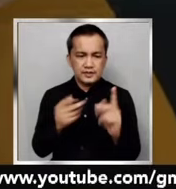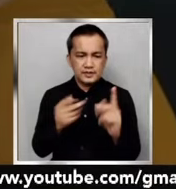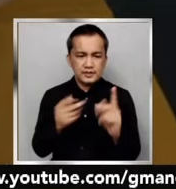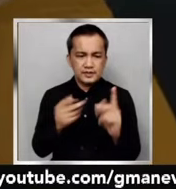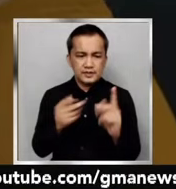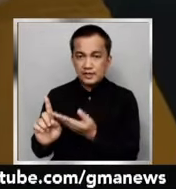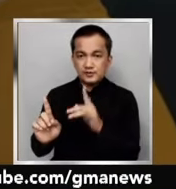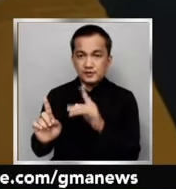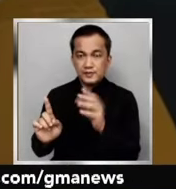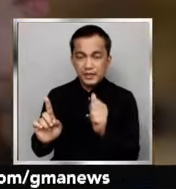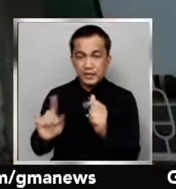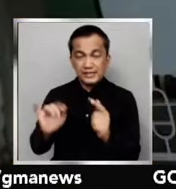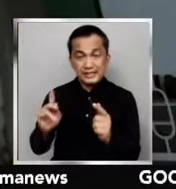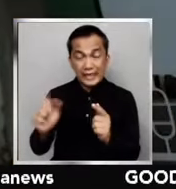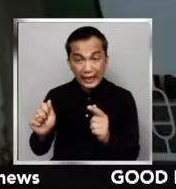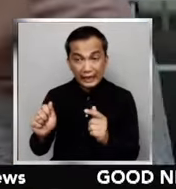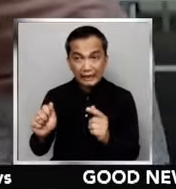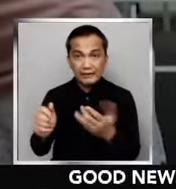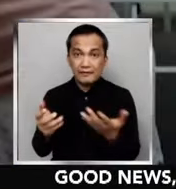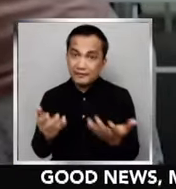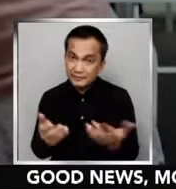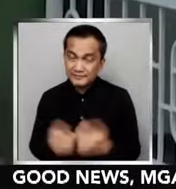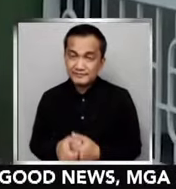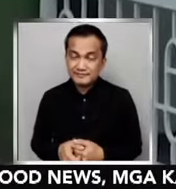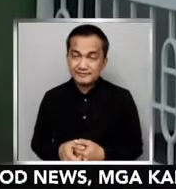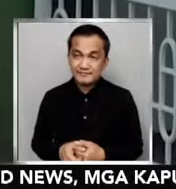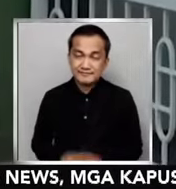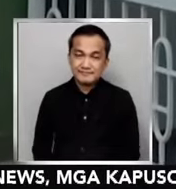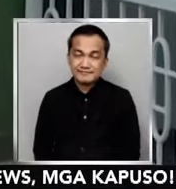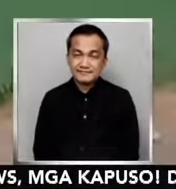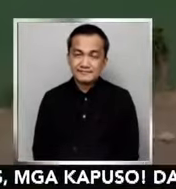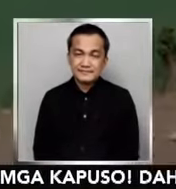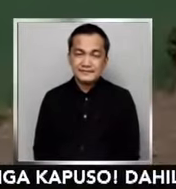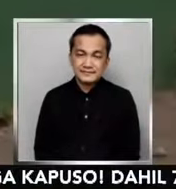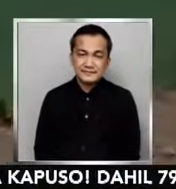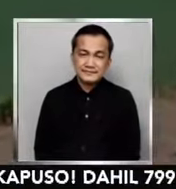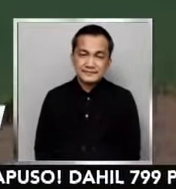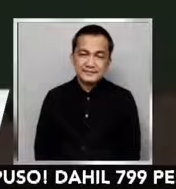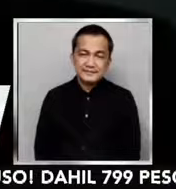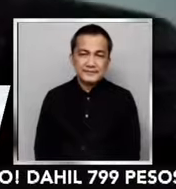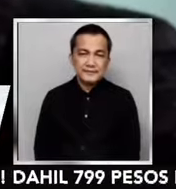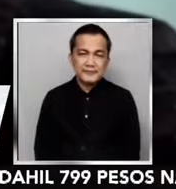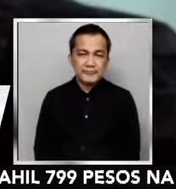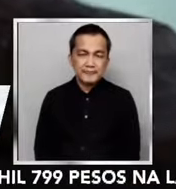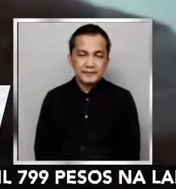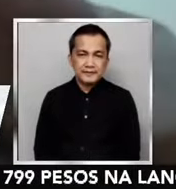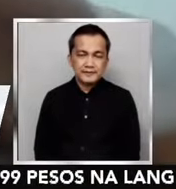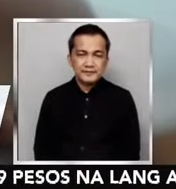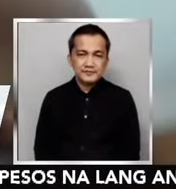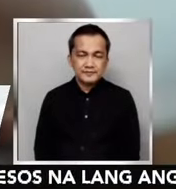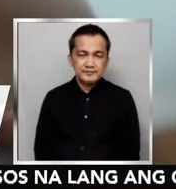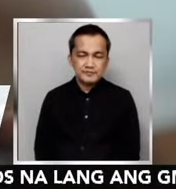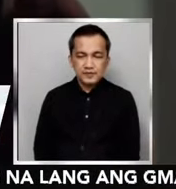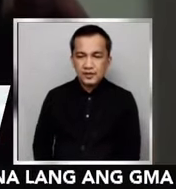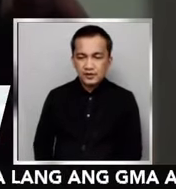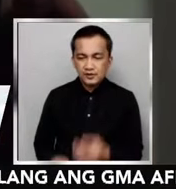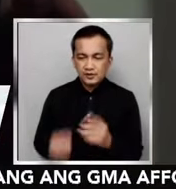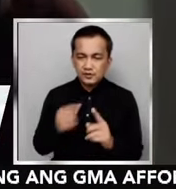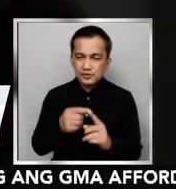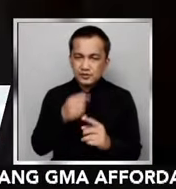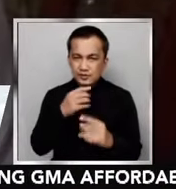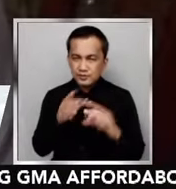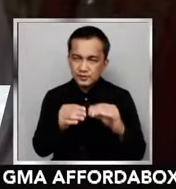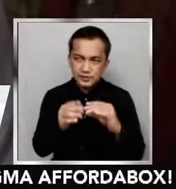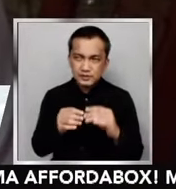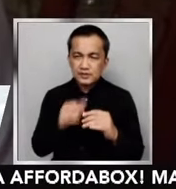o alfia pagkabata tanda bang magkasama Hindi naman ako aabot ng graduation